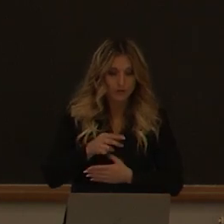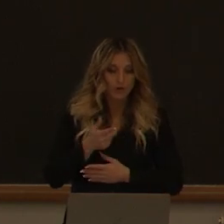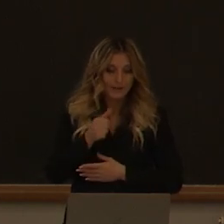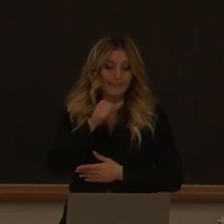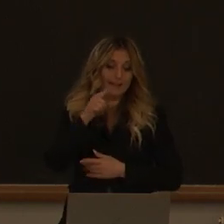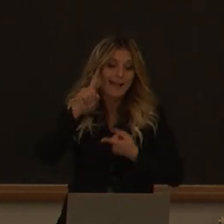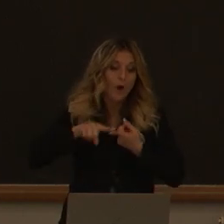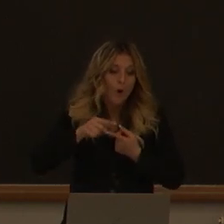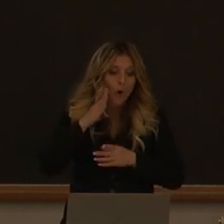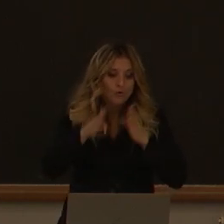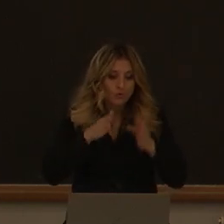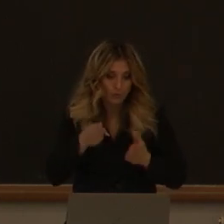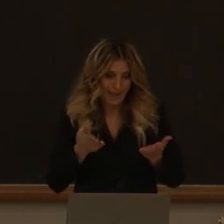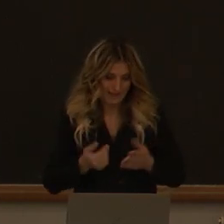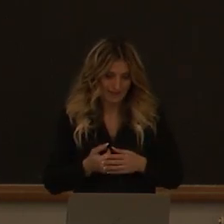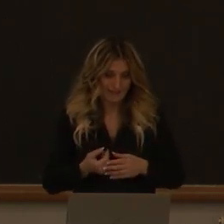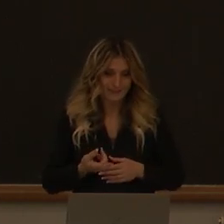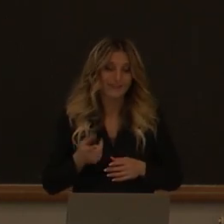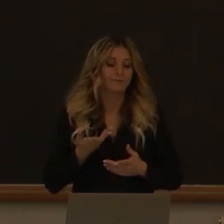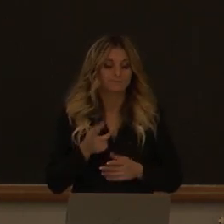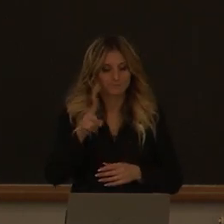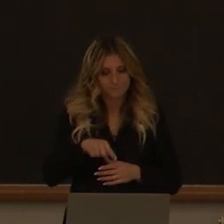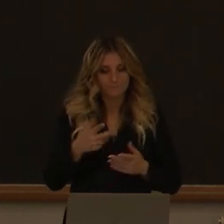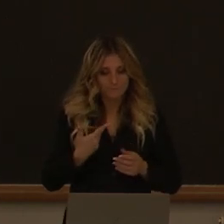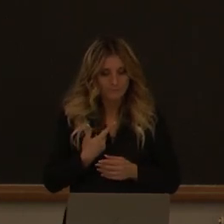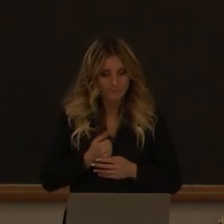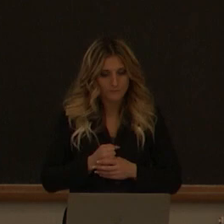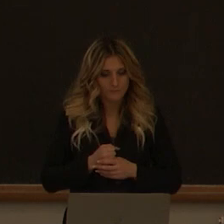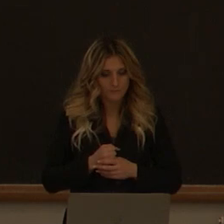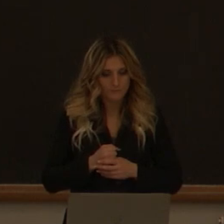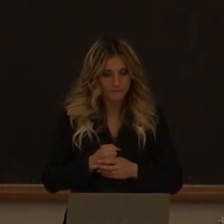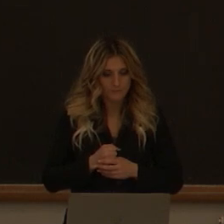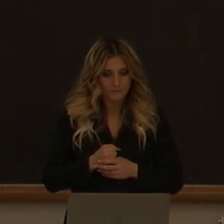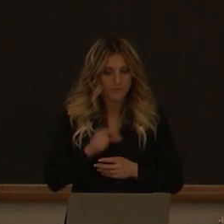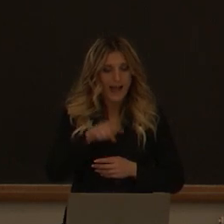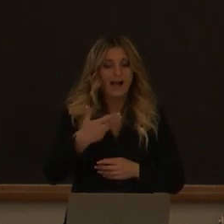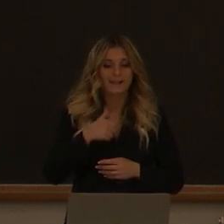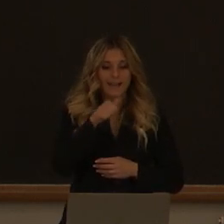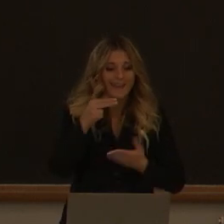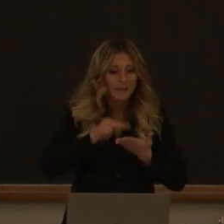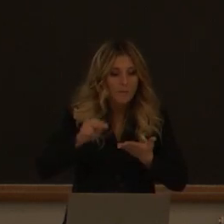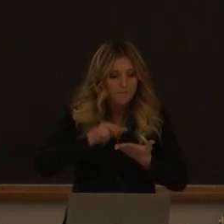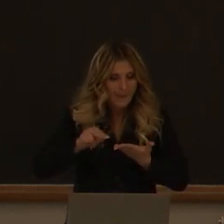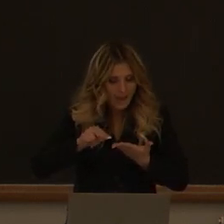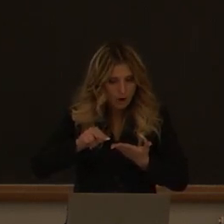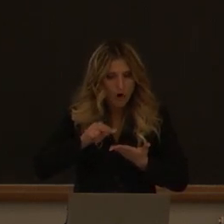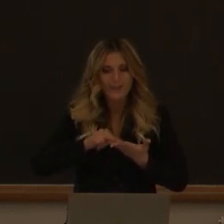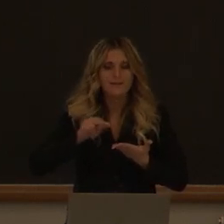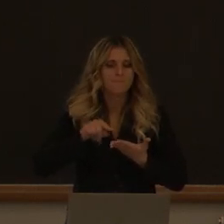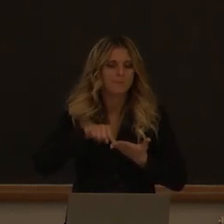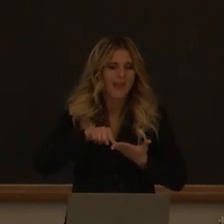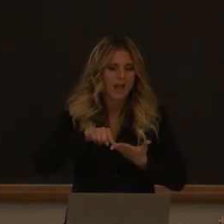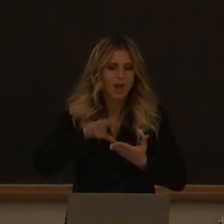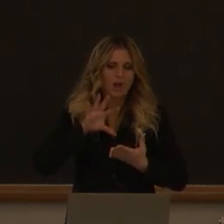diciamo, consulenza, oltre a quelle che possono essere al limite delle impieghi in ambito,